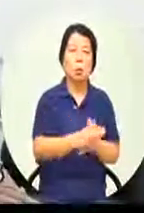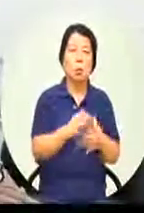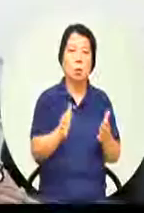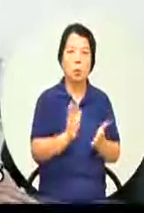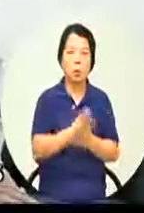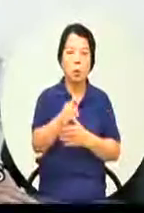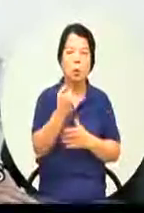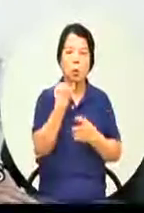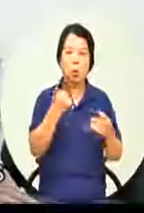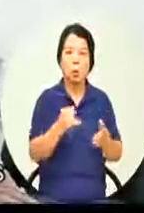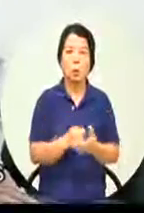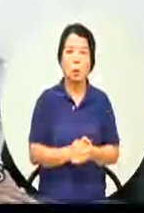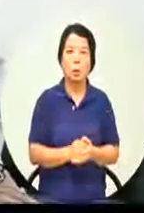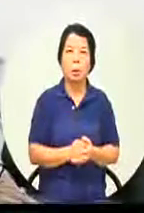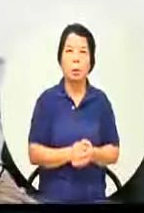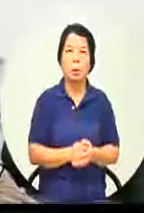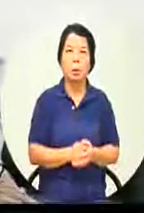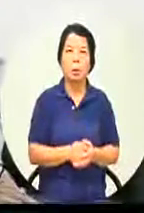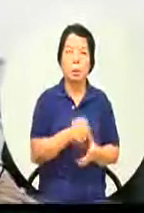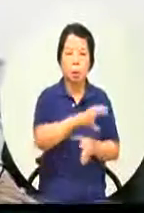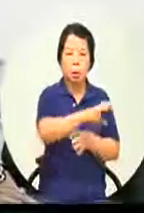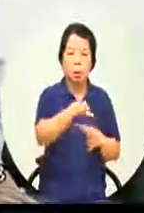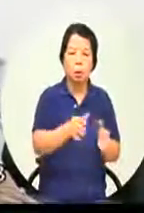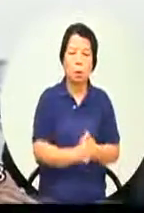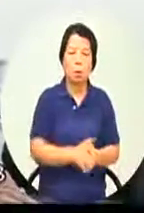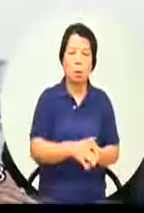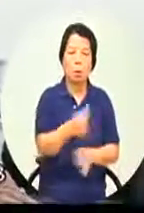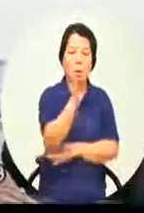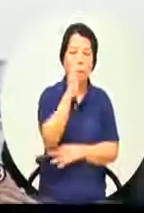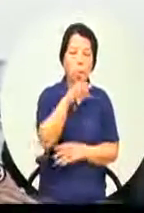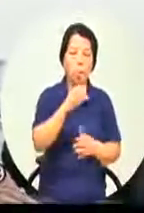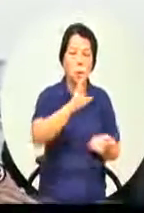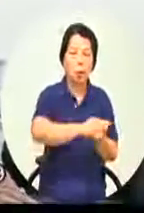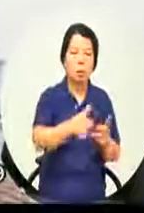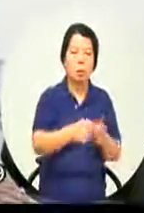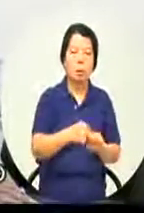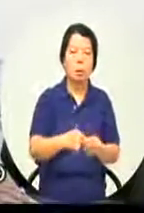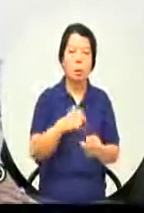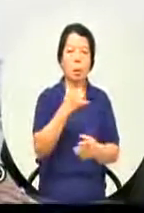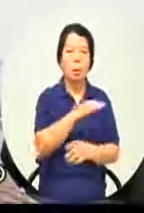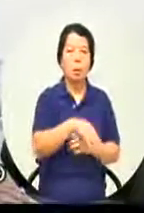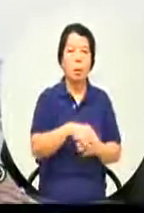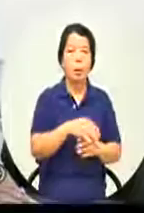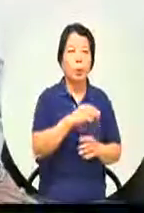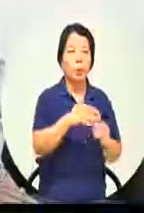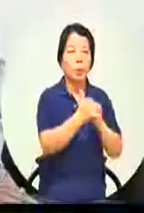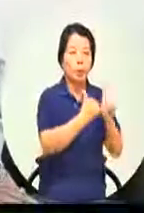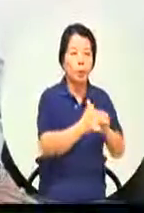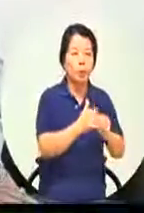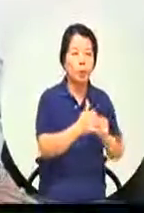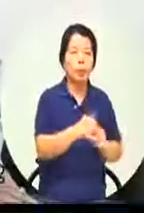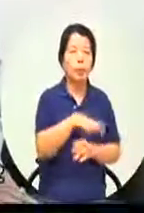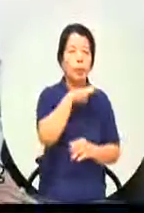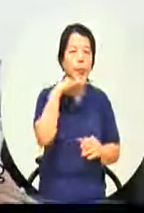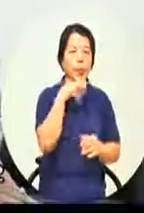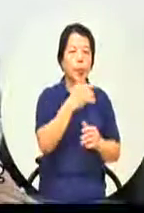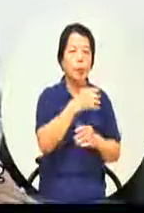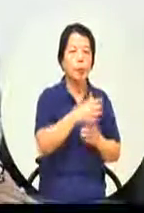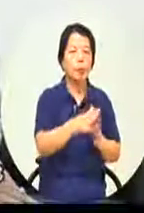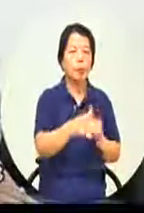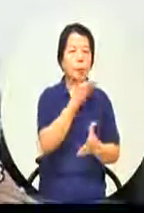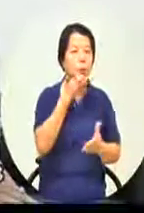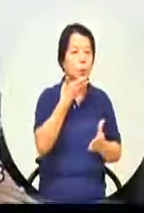以方向大概就是这几个方向，公有的停车场、民营的停车场、学校、市处，那就这四个大方向